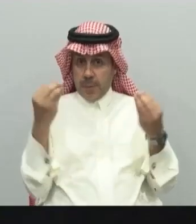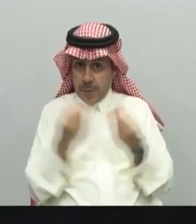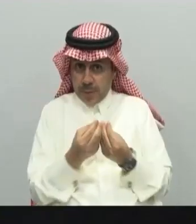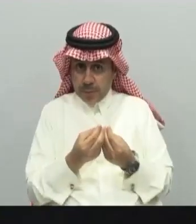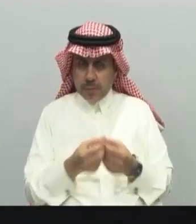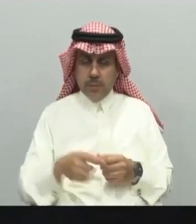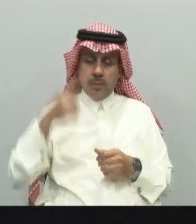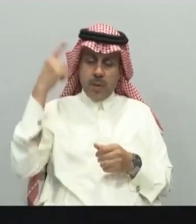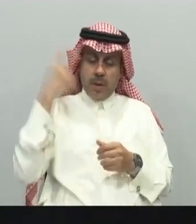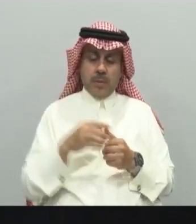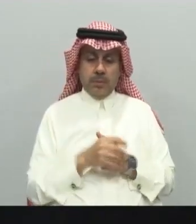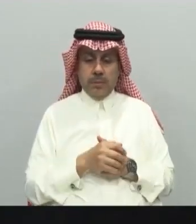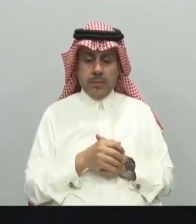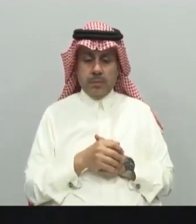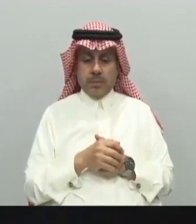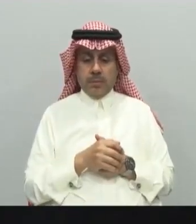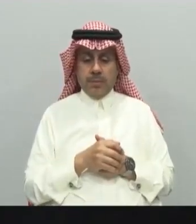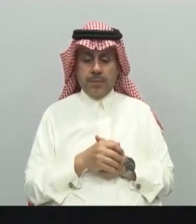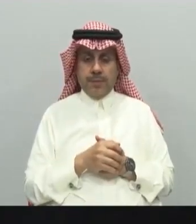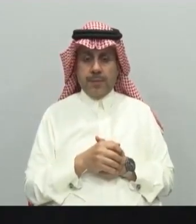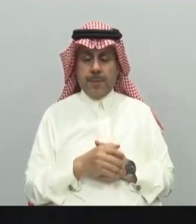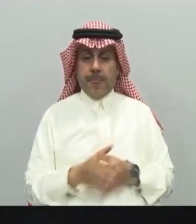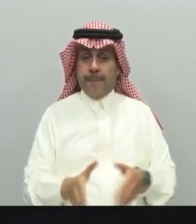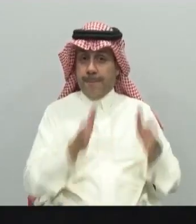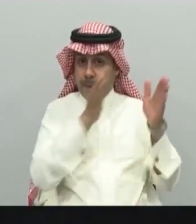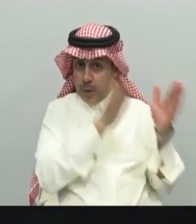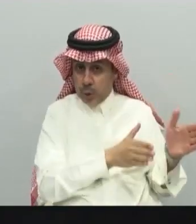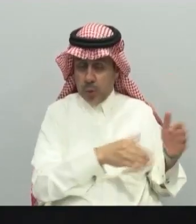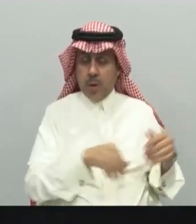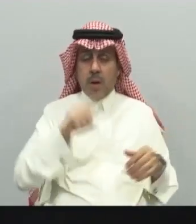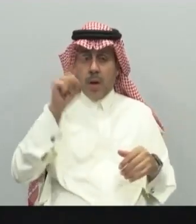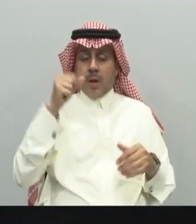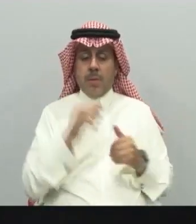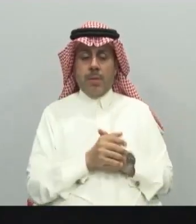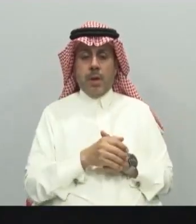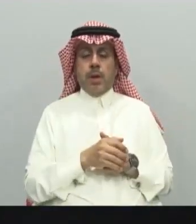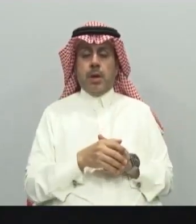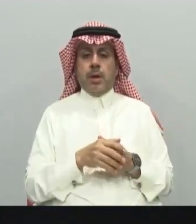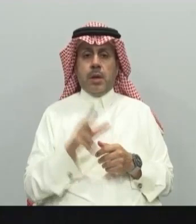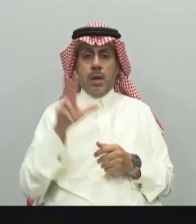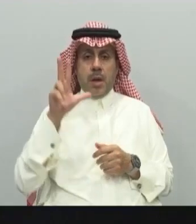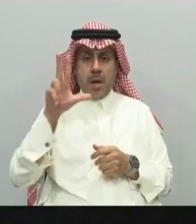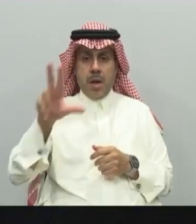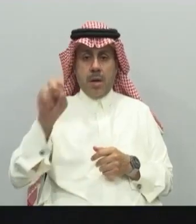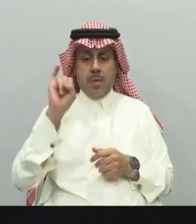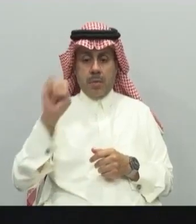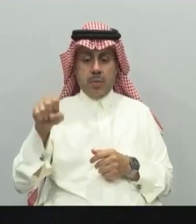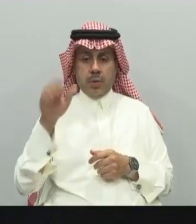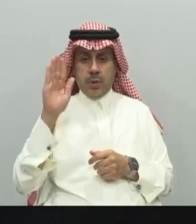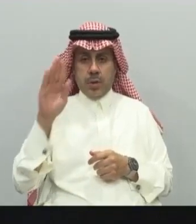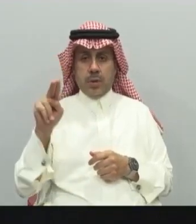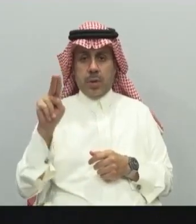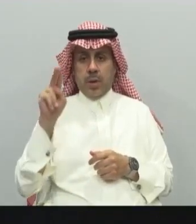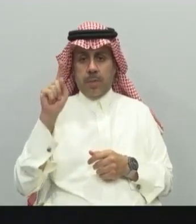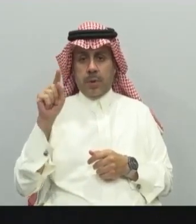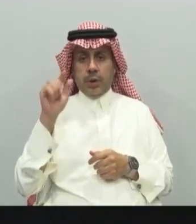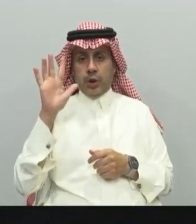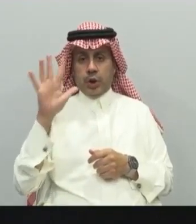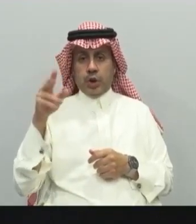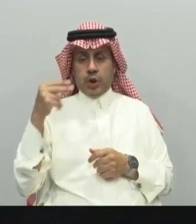اشد حرمه لاللا يؤدي الى الربا المبشع اذا هذا ما يتعلق